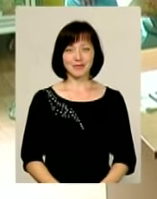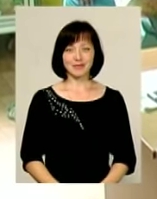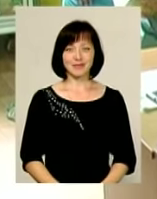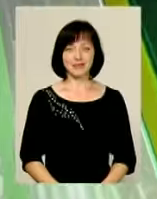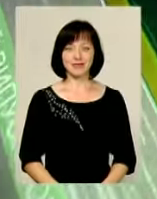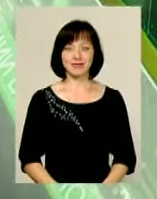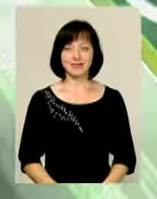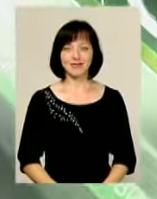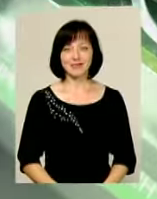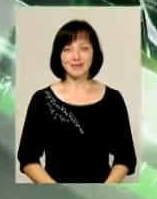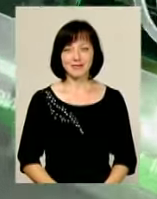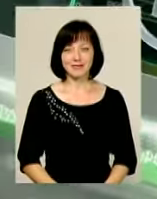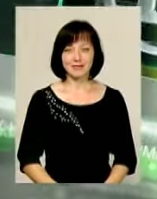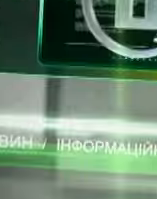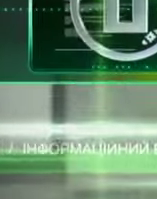випуску.